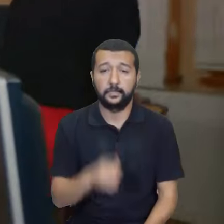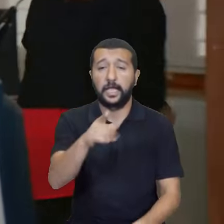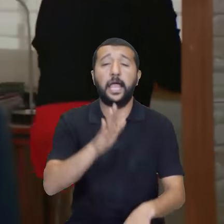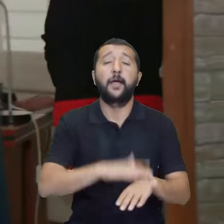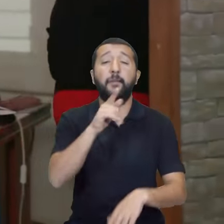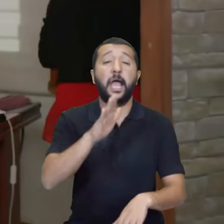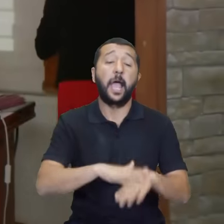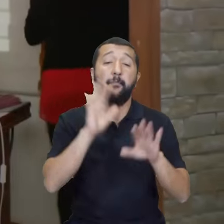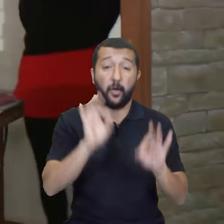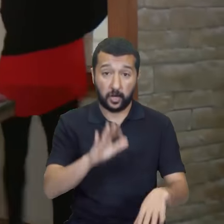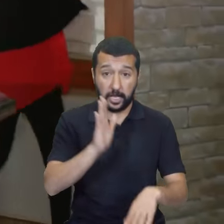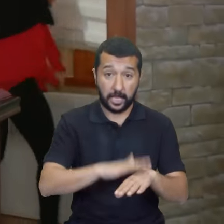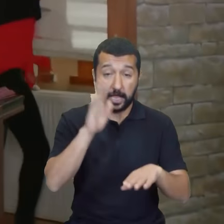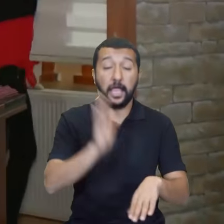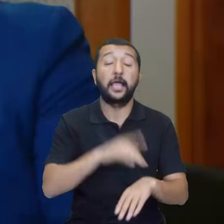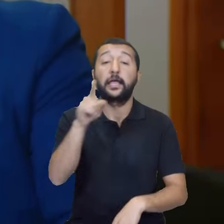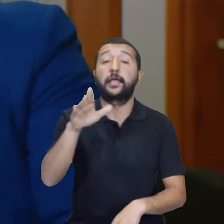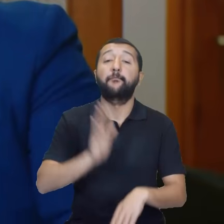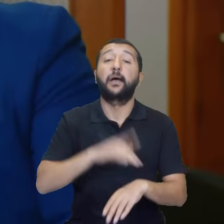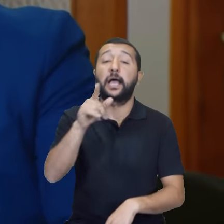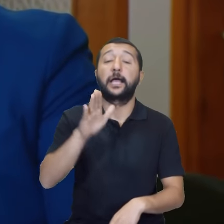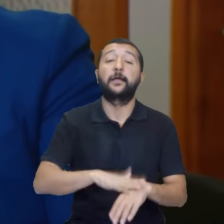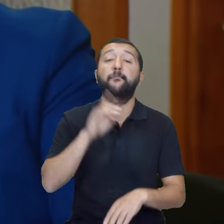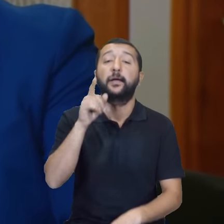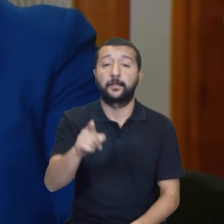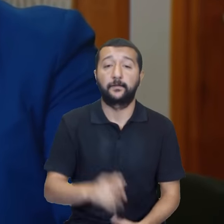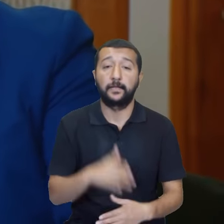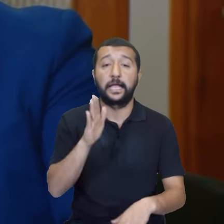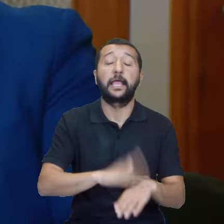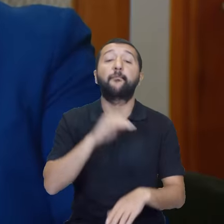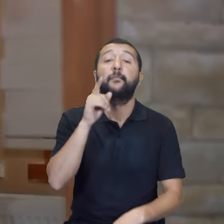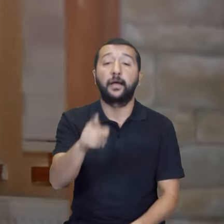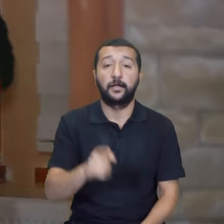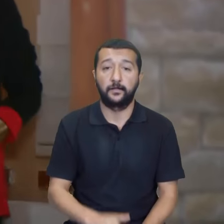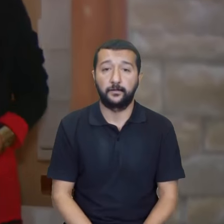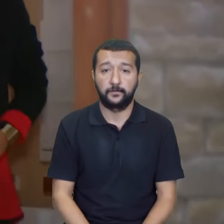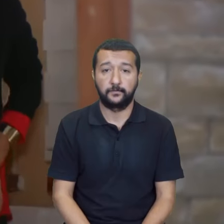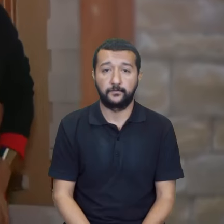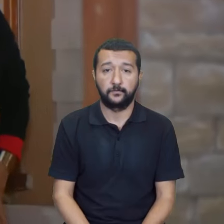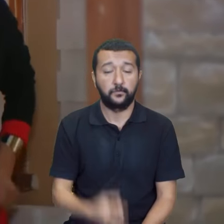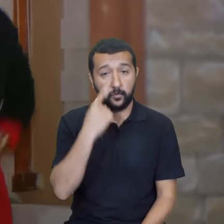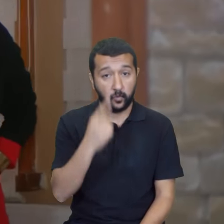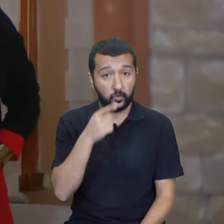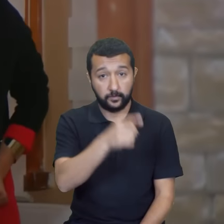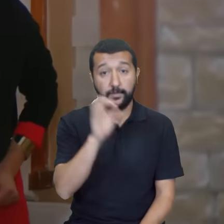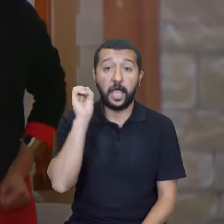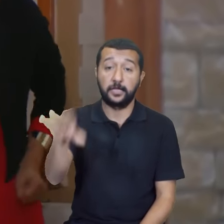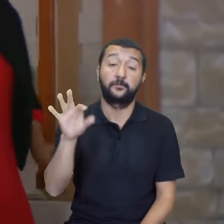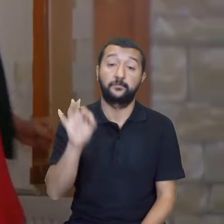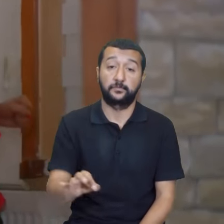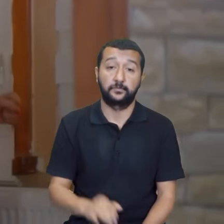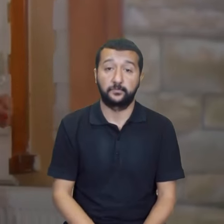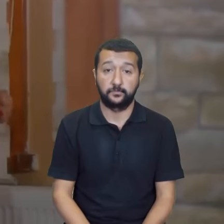Ay yapma. Yapmaymış. Yapma. Yapma. Yapma. Etekleri camdan attı. Gördün mü? Attım işte. Aa.